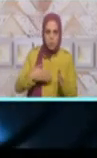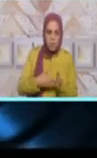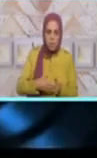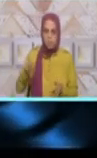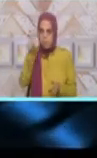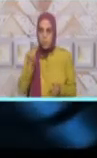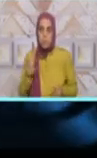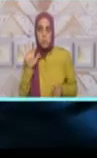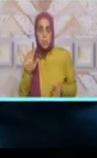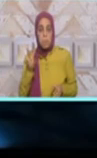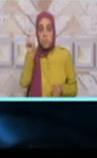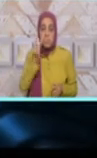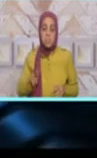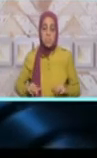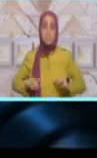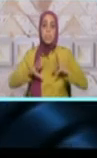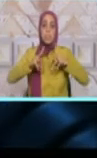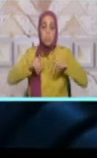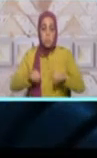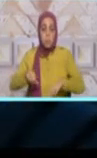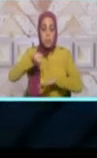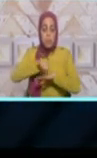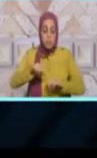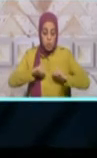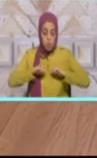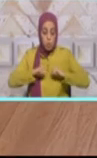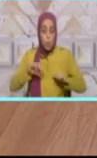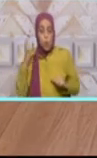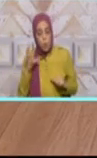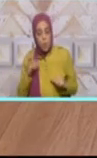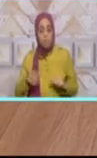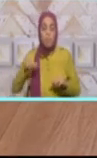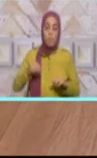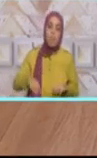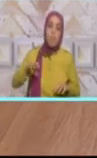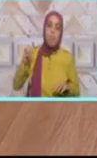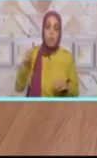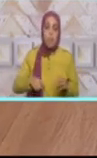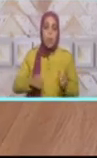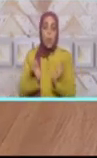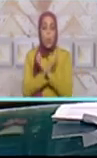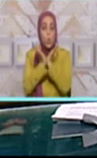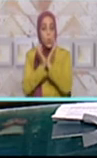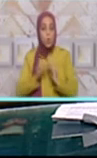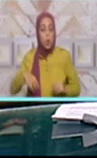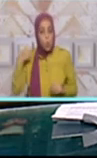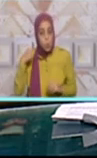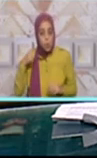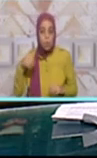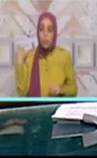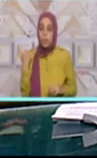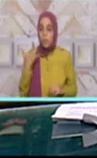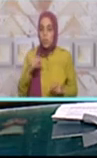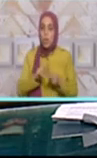سيناء ضمن تطوير مراكز الشباب والأندية اللي بتعكف الوزارة على تنفيذها هناك. وده الحقيقة الحاجات المهمة